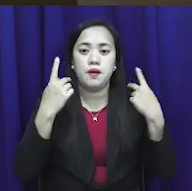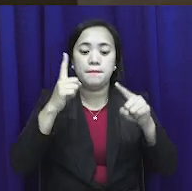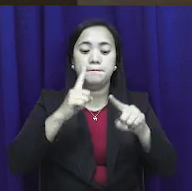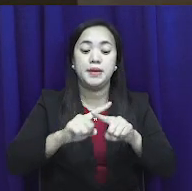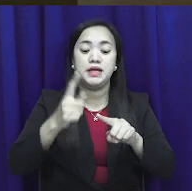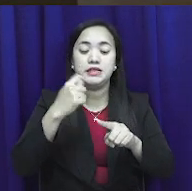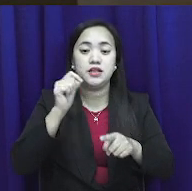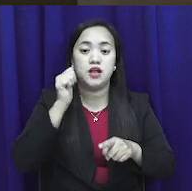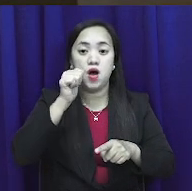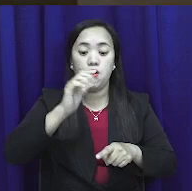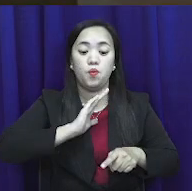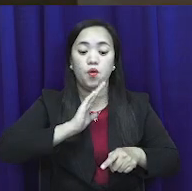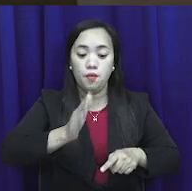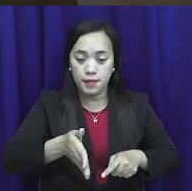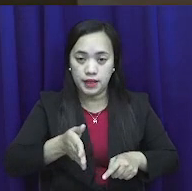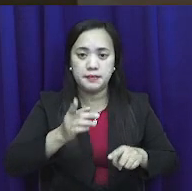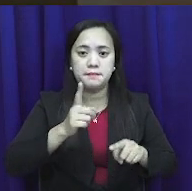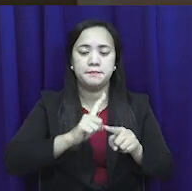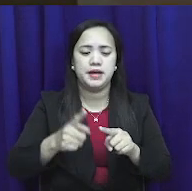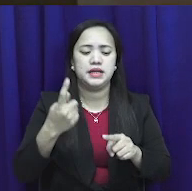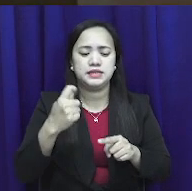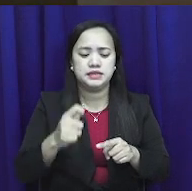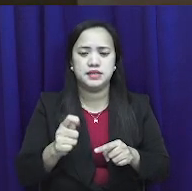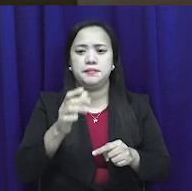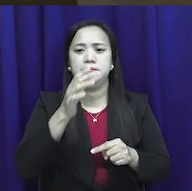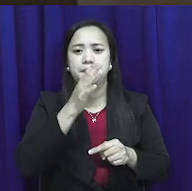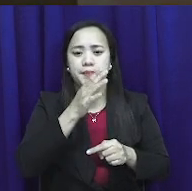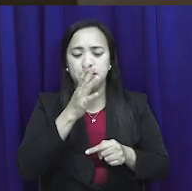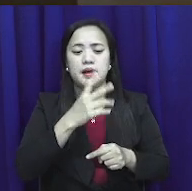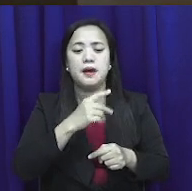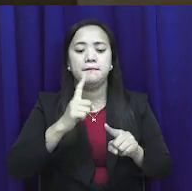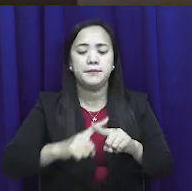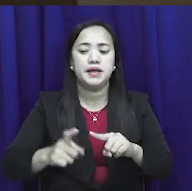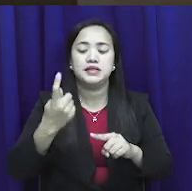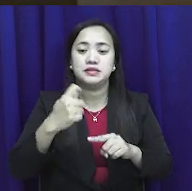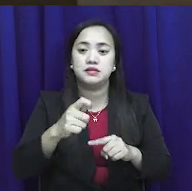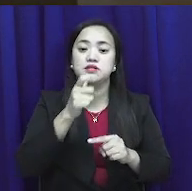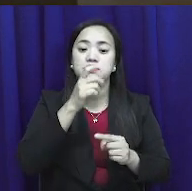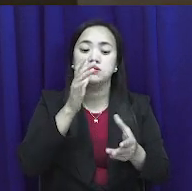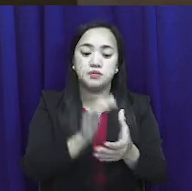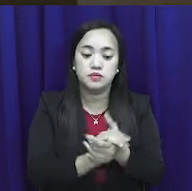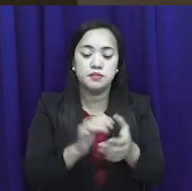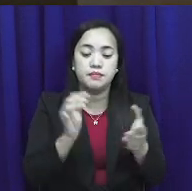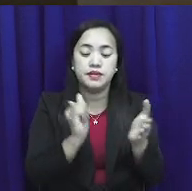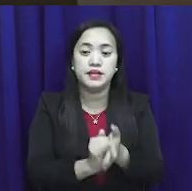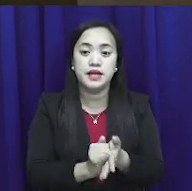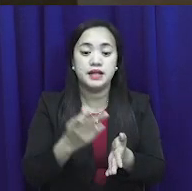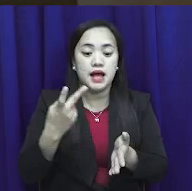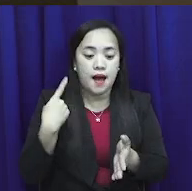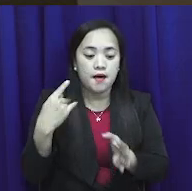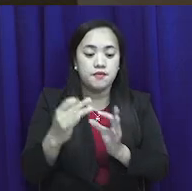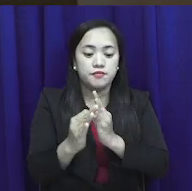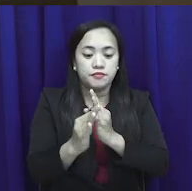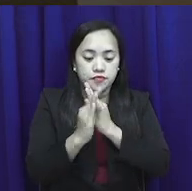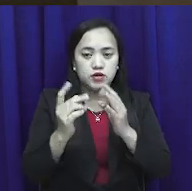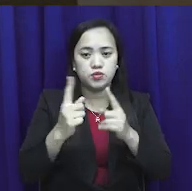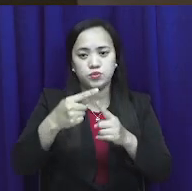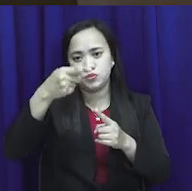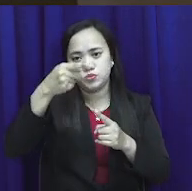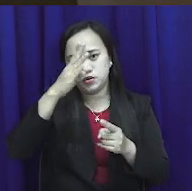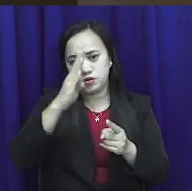before this passage makikita niyo po that she perform she is performing her